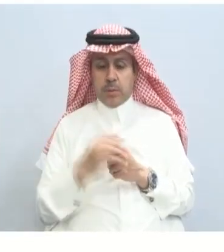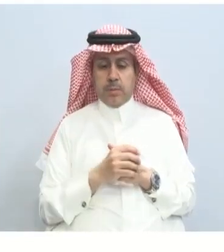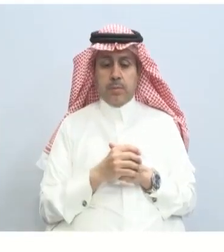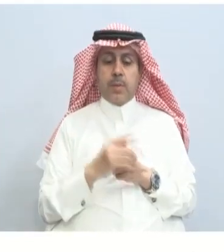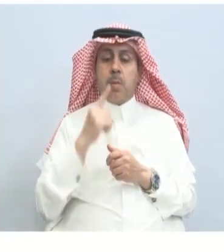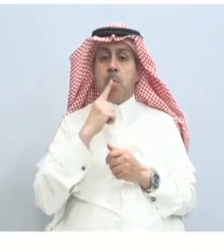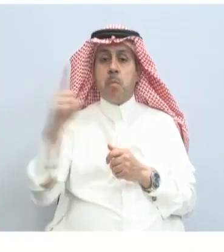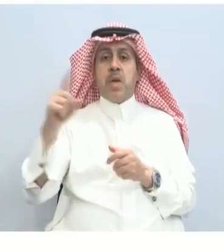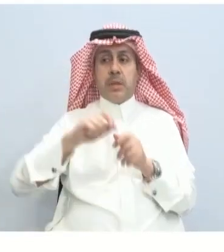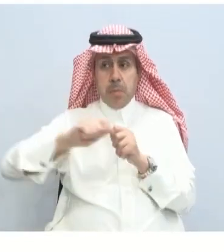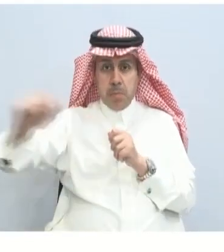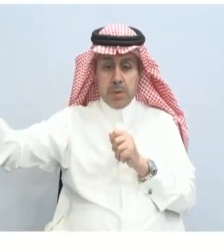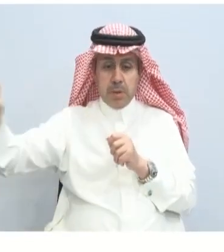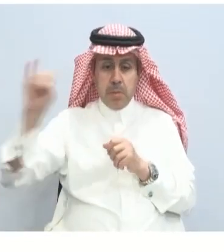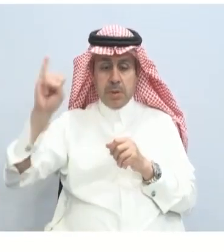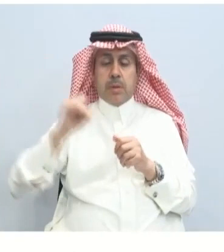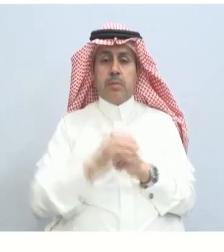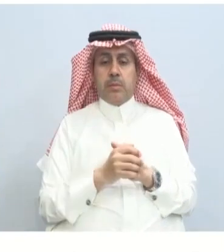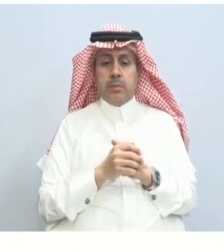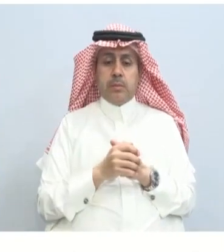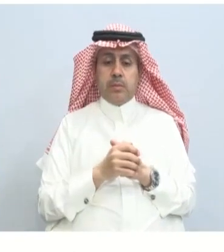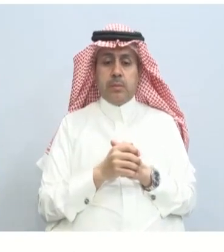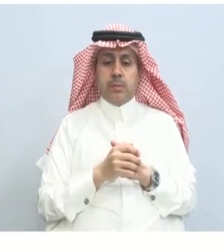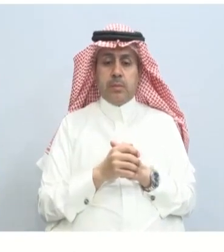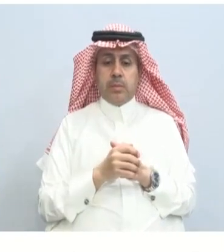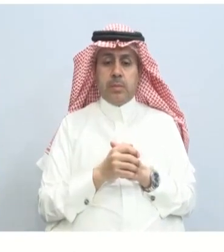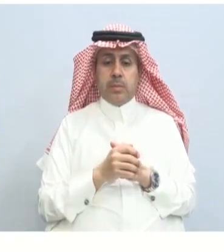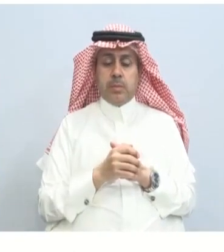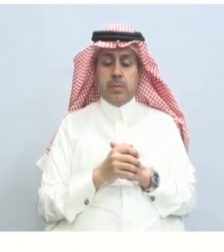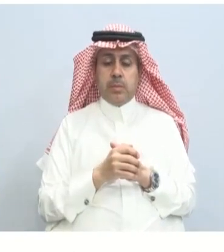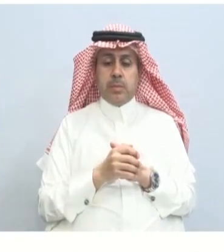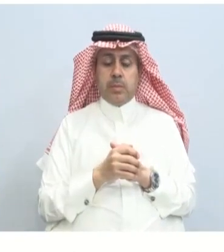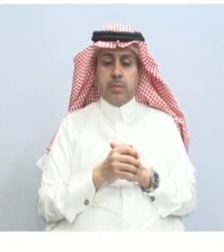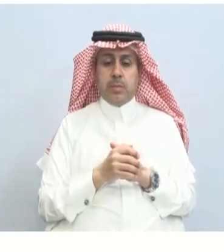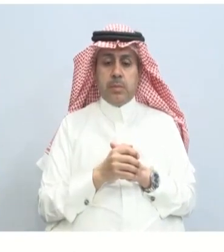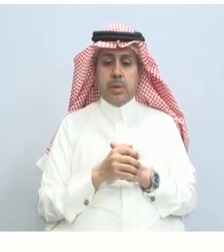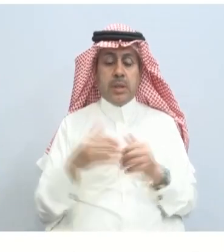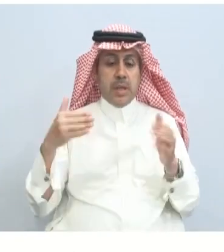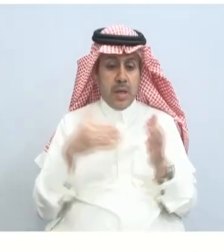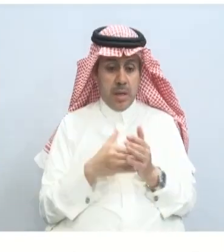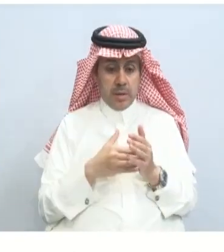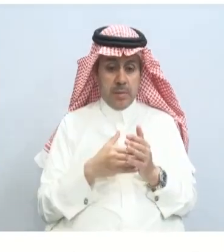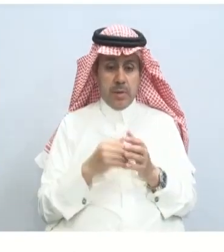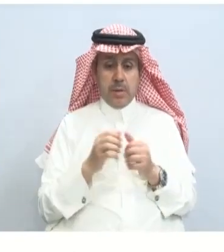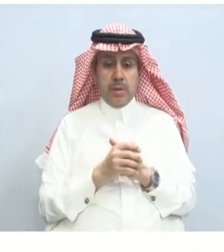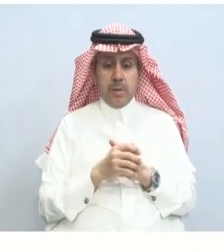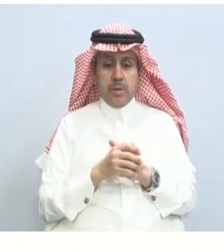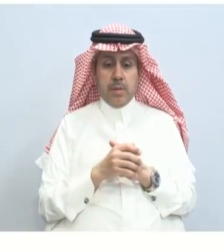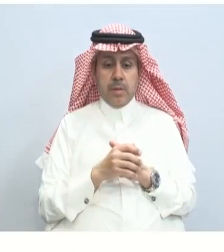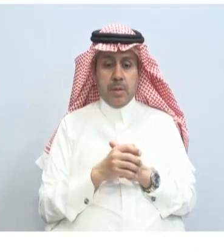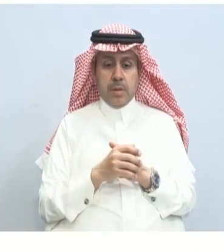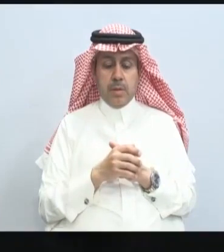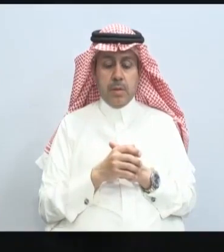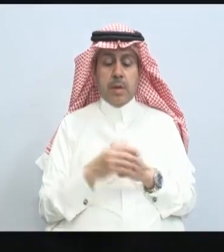بهذا الشكل وبذلك يعني نكون بحمد لله تعالى اخواني الكرام واخواتي وصلنا معكم الى نهايه المطاف في درسنا